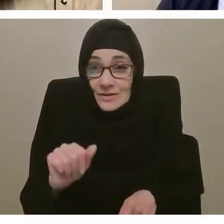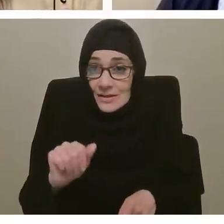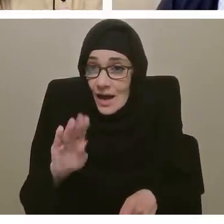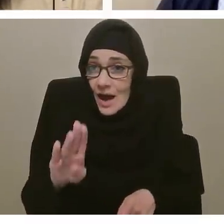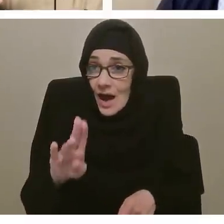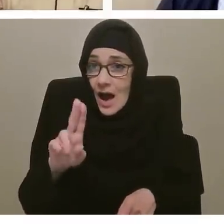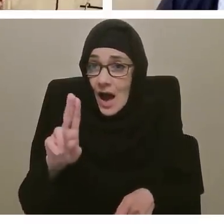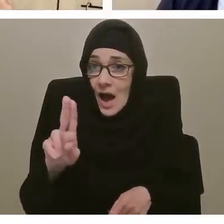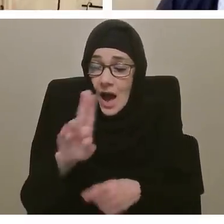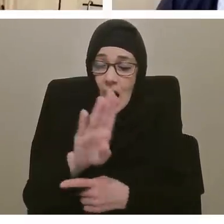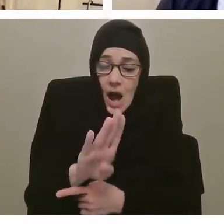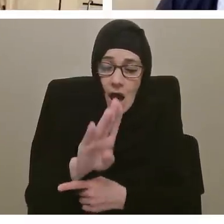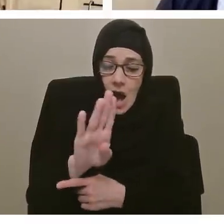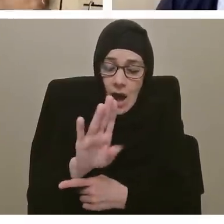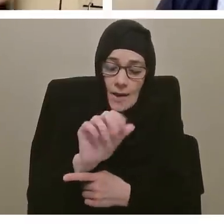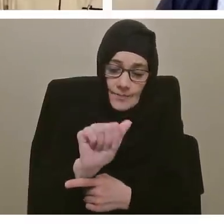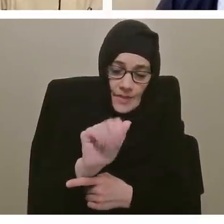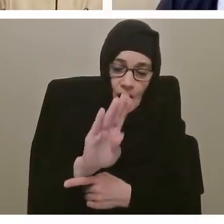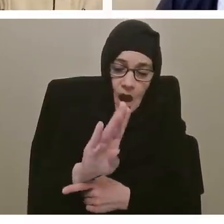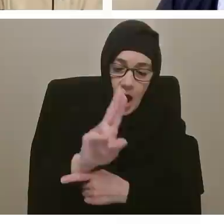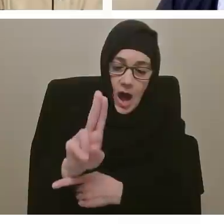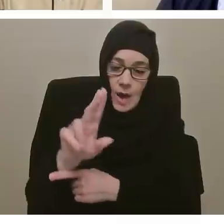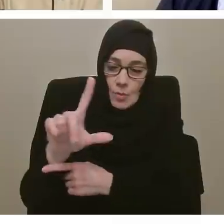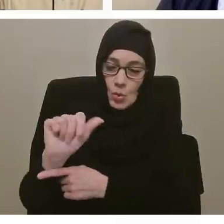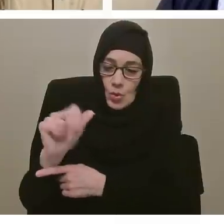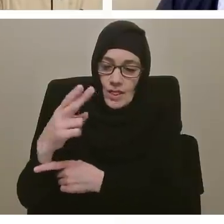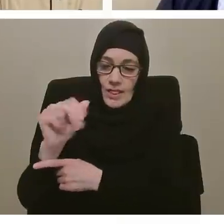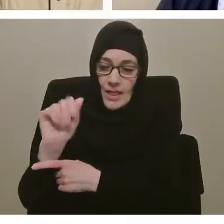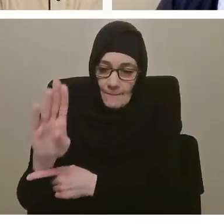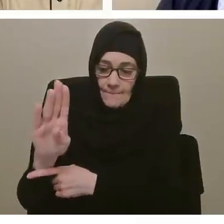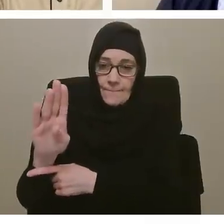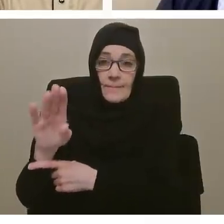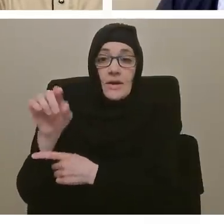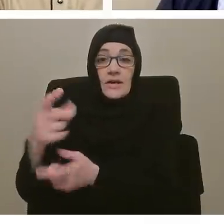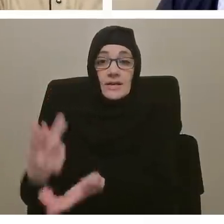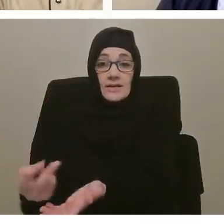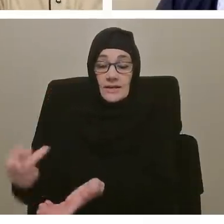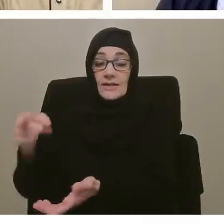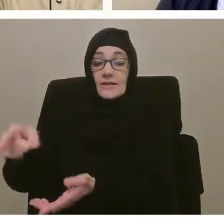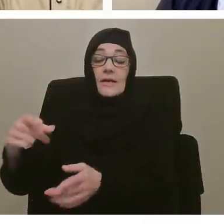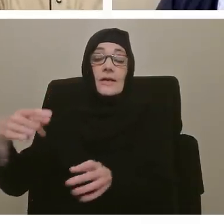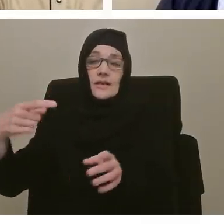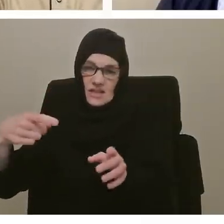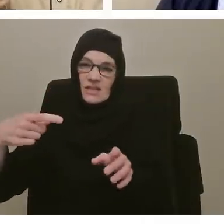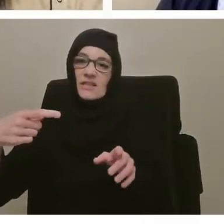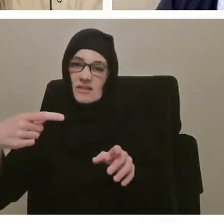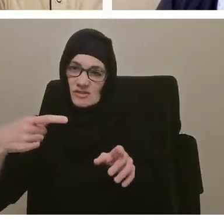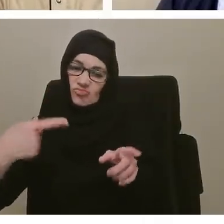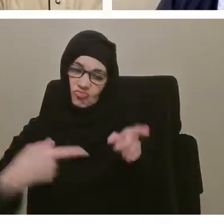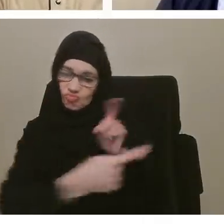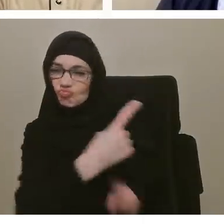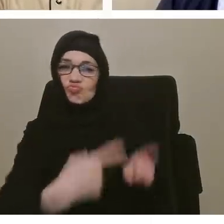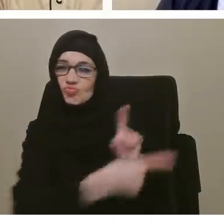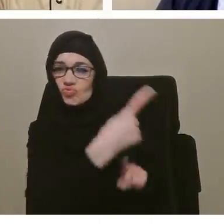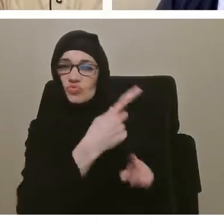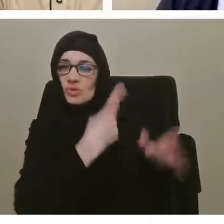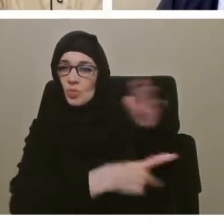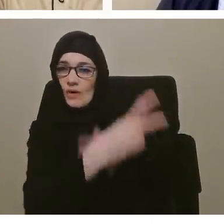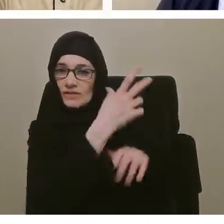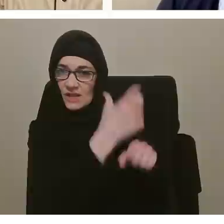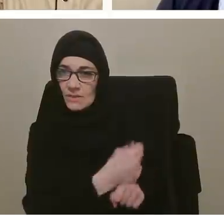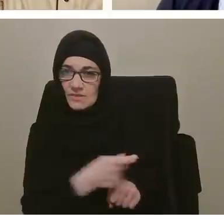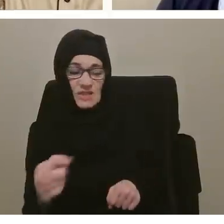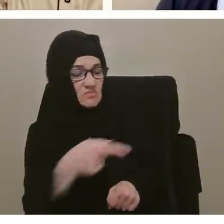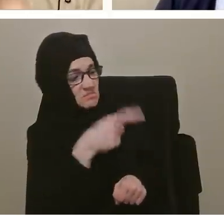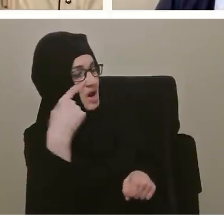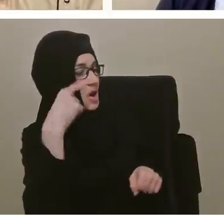the one who stood up in the very beginning and cursed the Prophet ﷺ and said, may you perish.